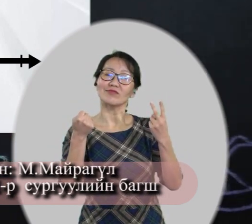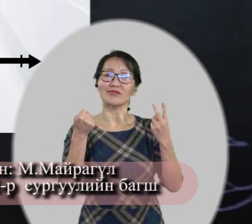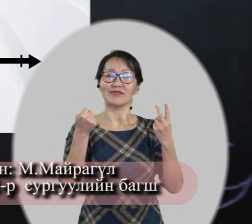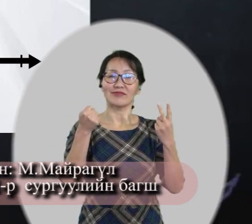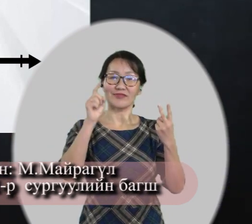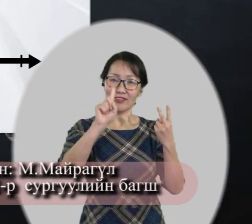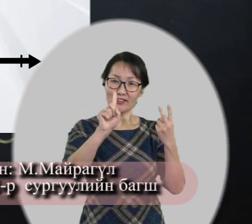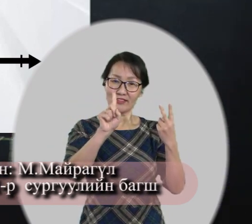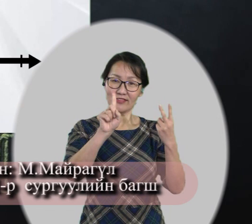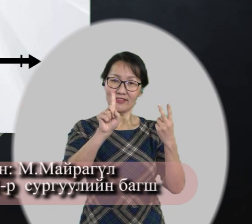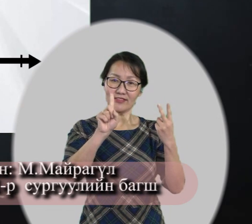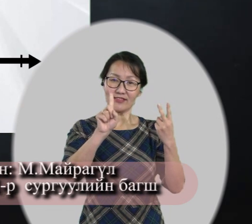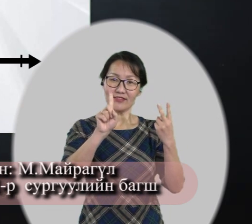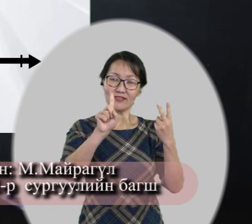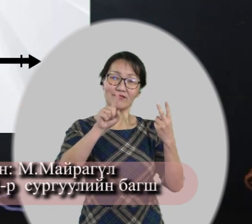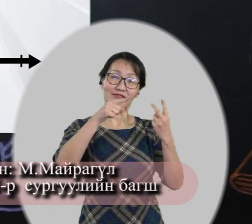Бір.